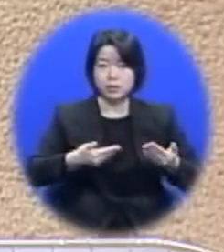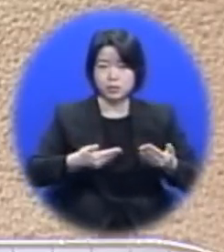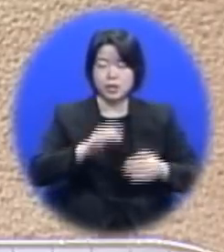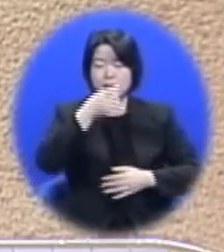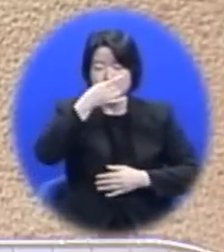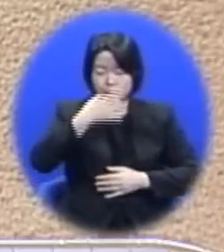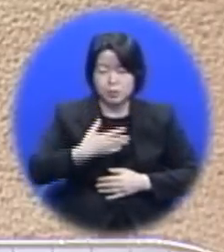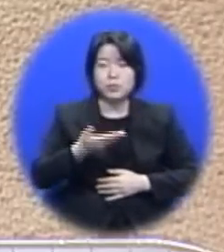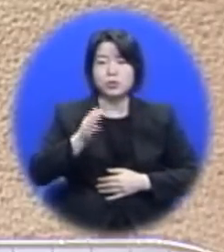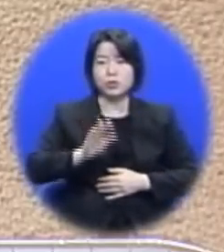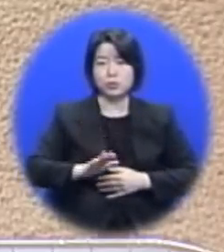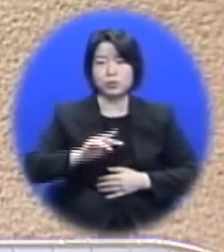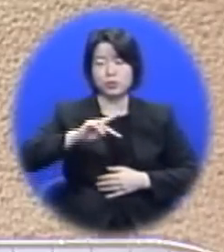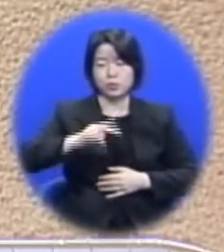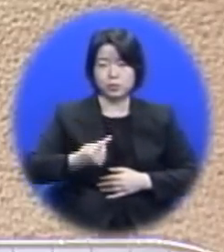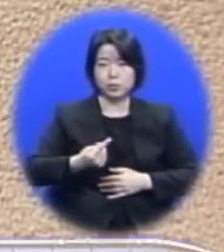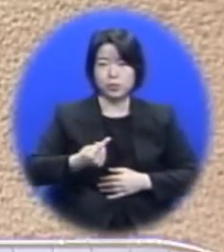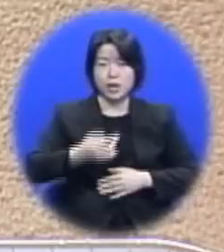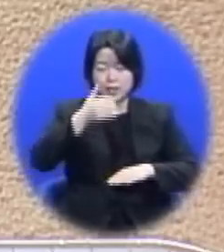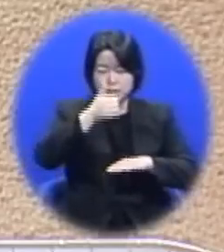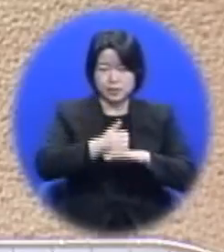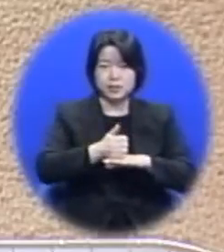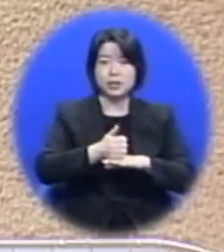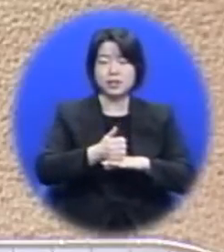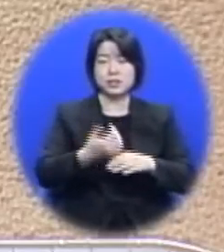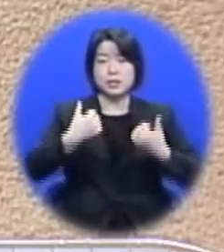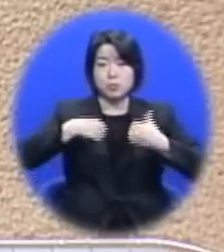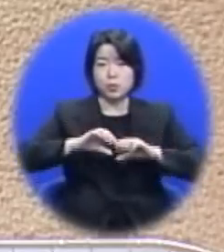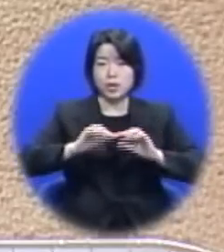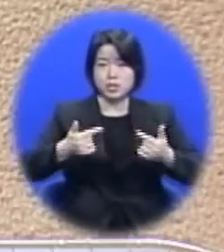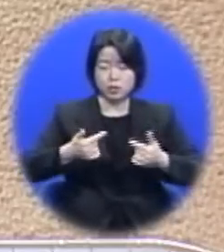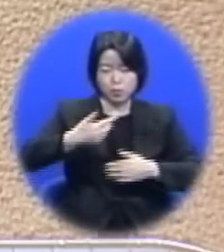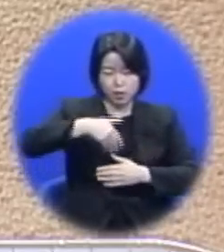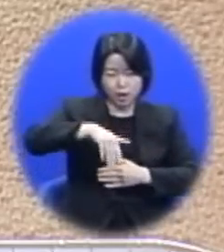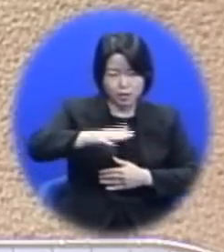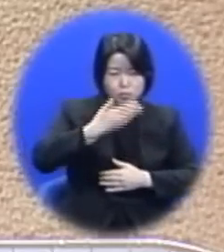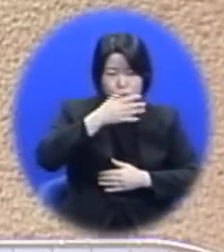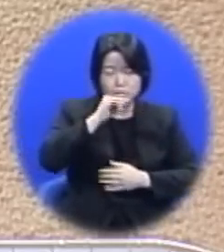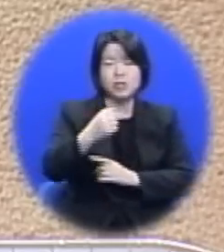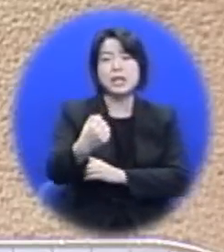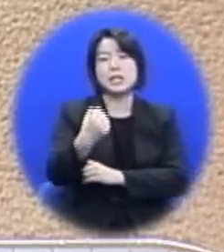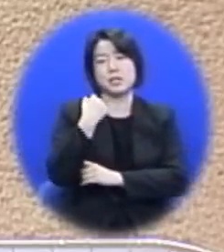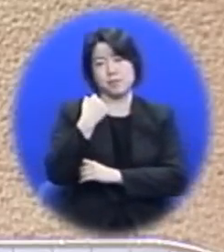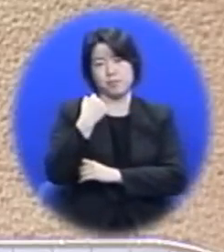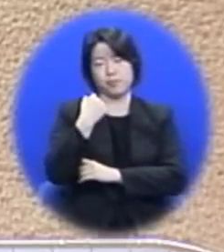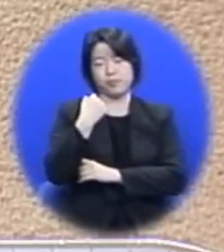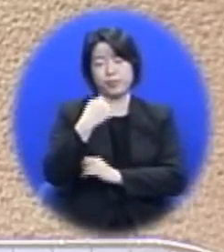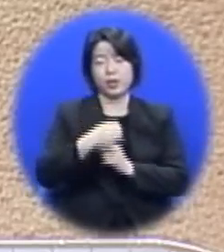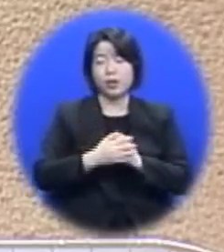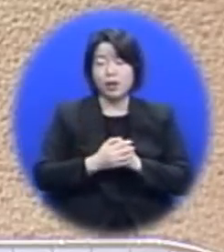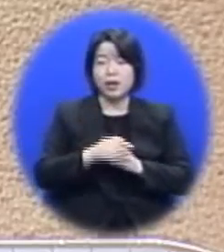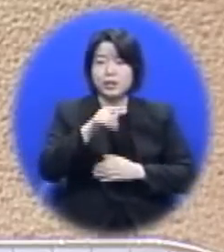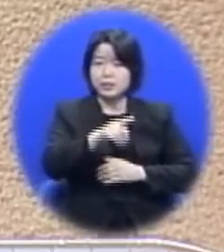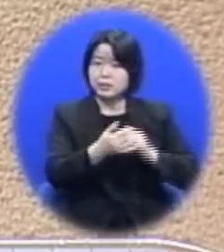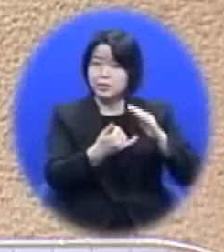않고 가야 할 길을 갈 수 있게 해주는 힘이었습니다. 참 그 어린